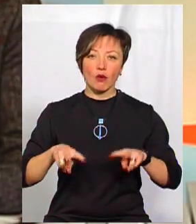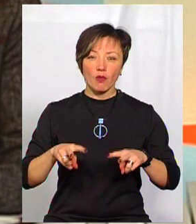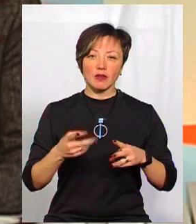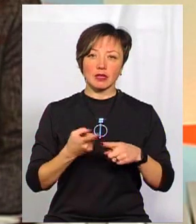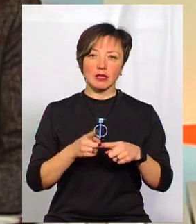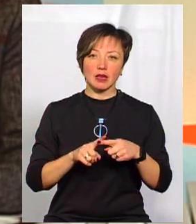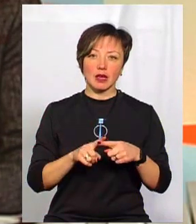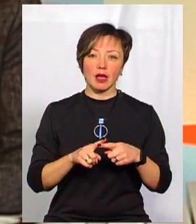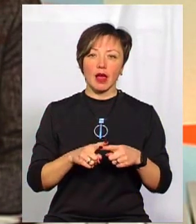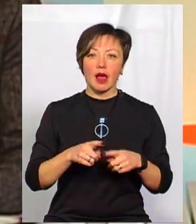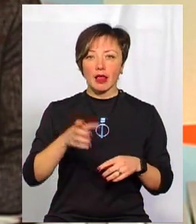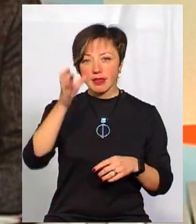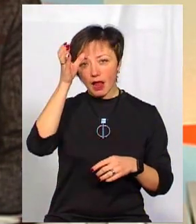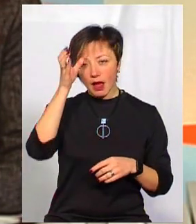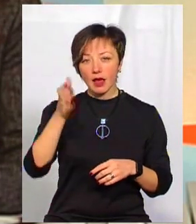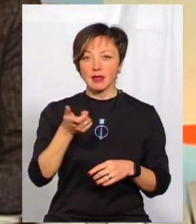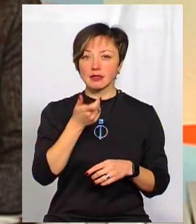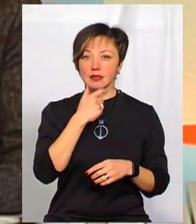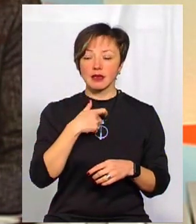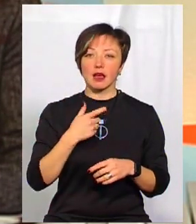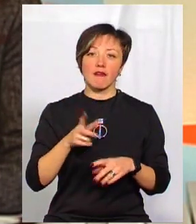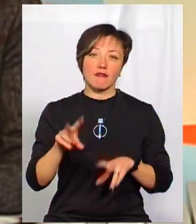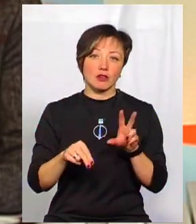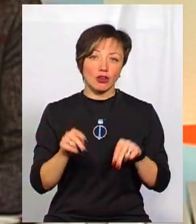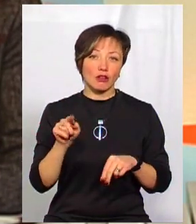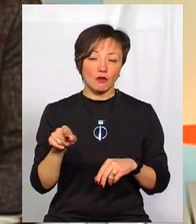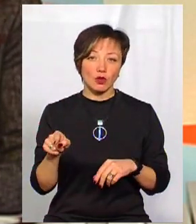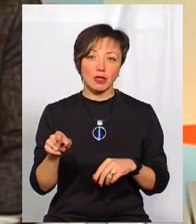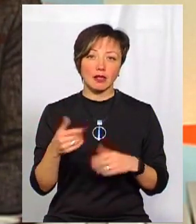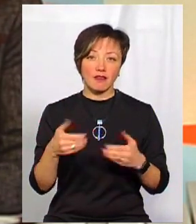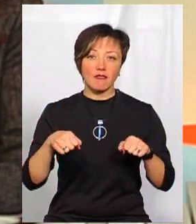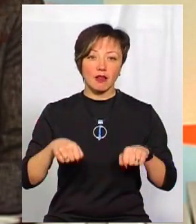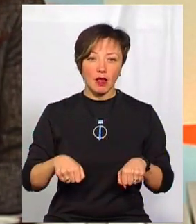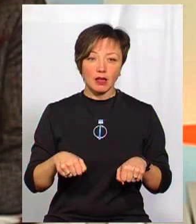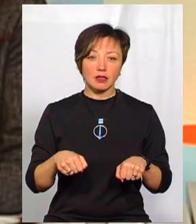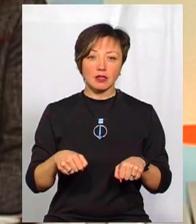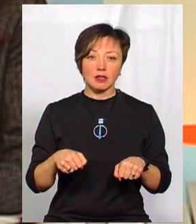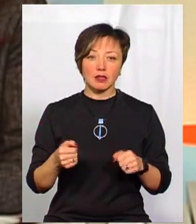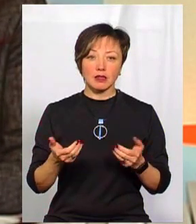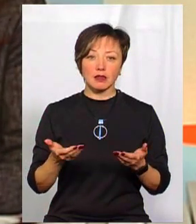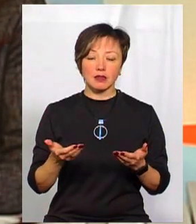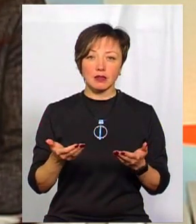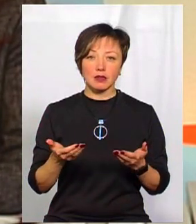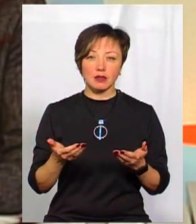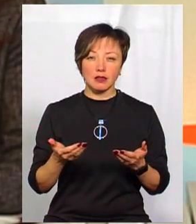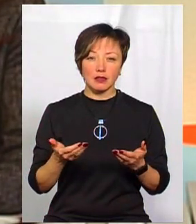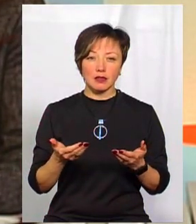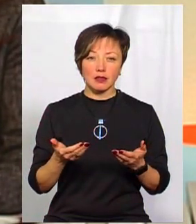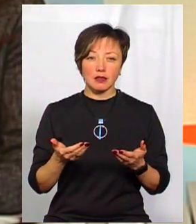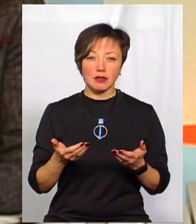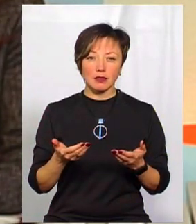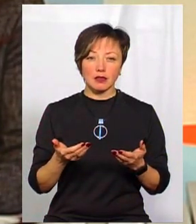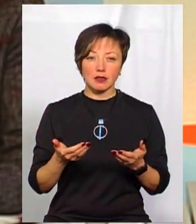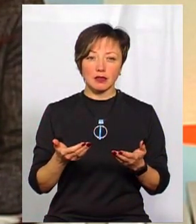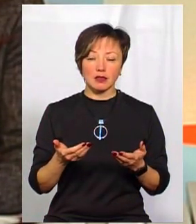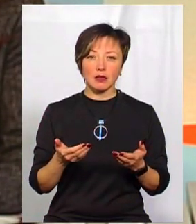ремісники, інтелігенція, то вони вважали, що можливо вони десь і їх влада і залучить, щоб отримати якісь там гроші